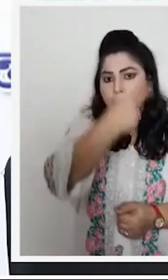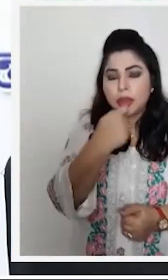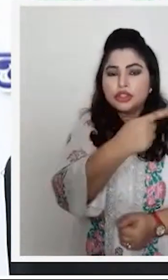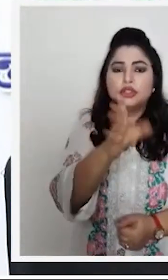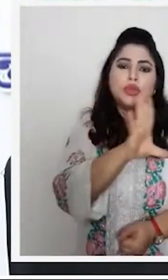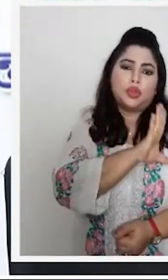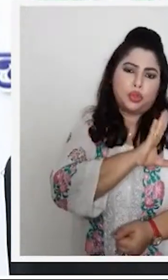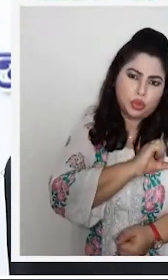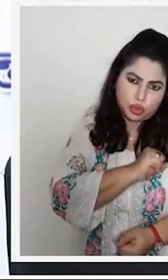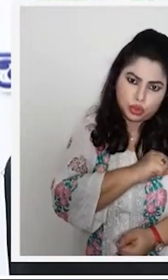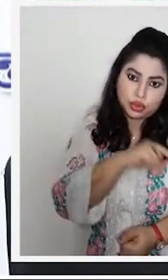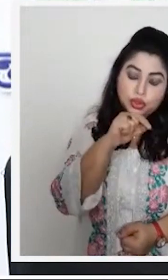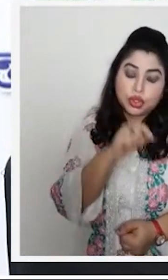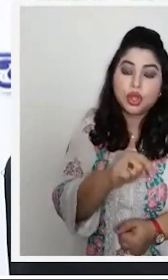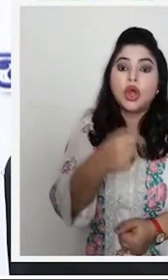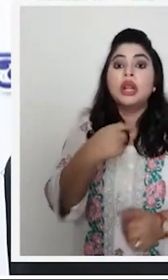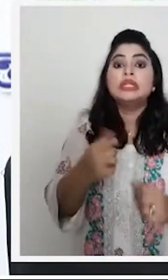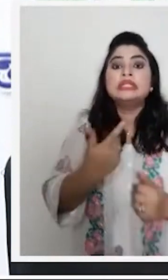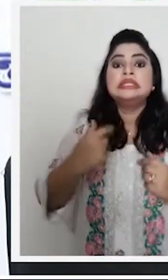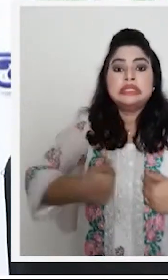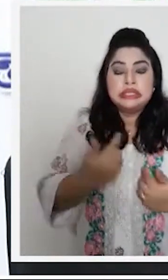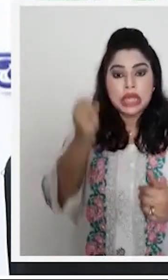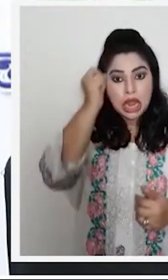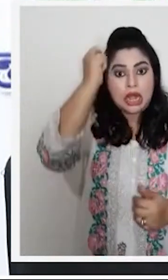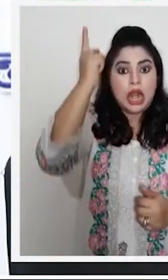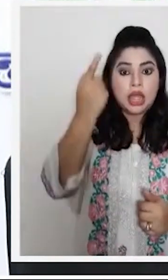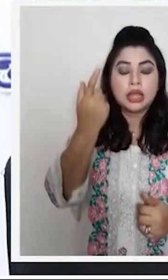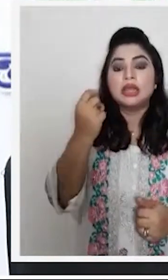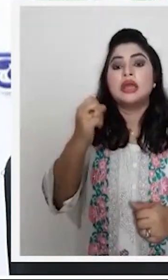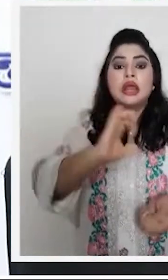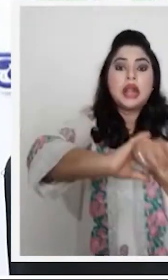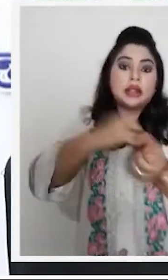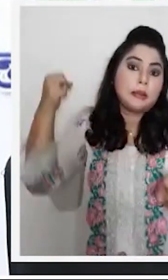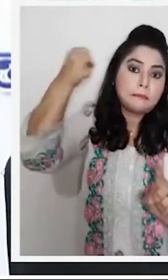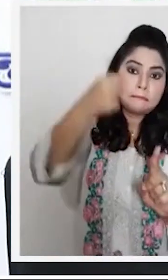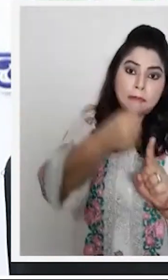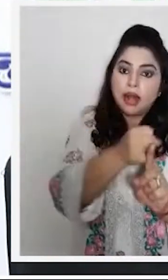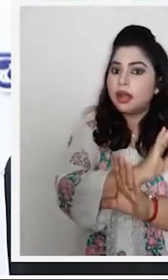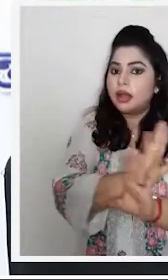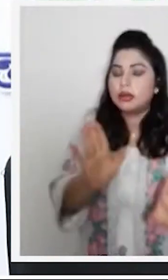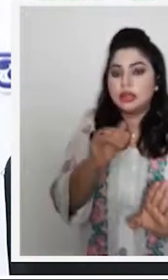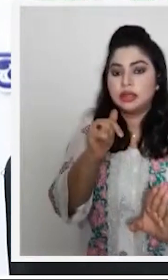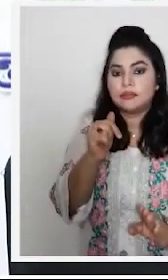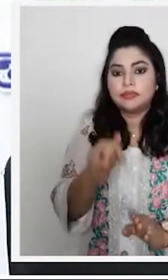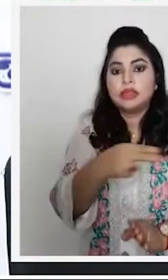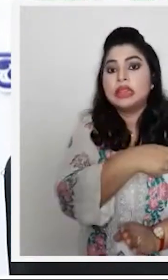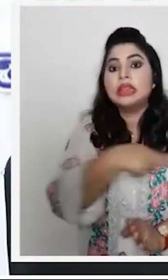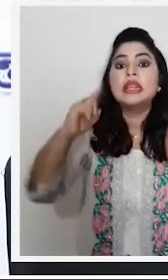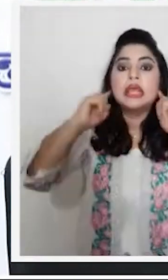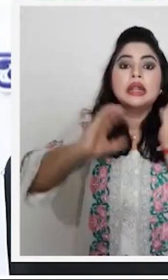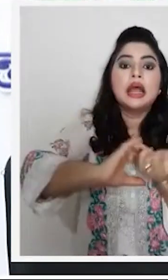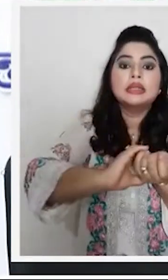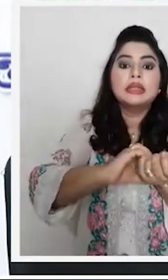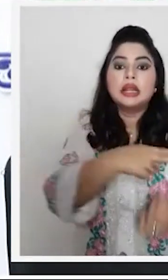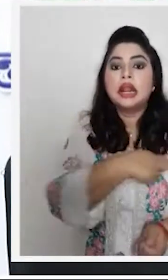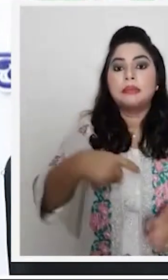সেবা নিশ্চিত করা প্রয়োজন, সেই সময় আমার মনে হয় মানুষকে ধৈর্য ধারণ করা দরকার এবং এই রকমের দুর্ঘটনা যথেষ্ট